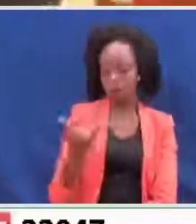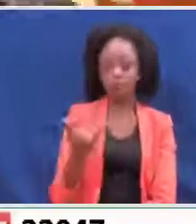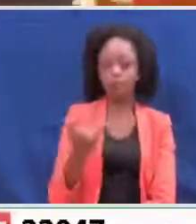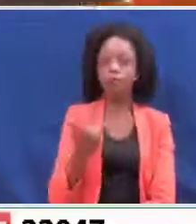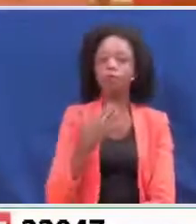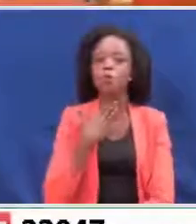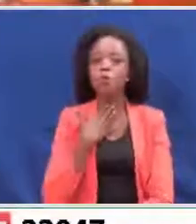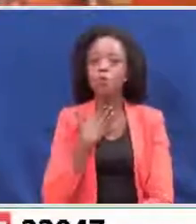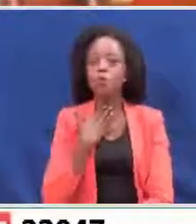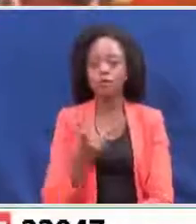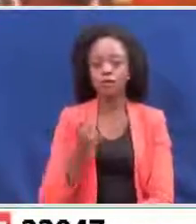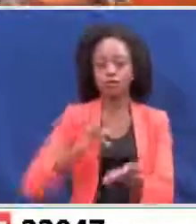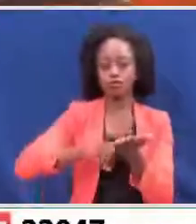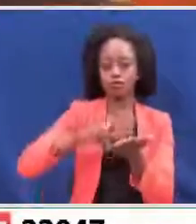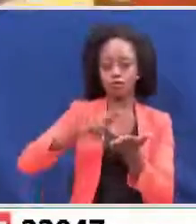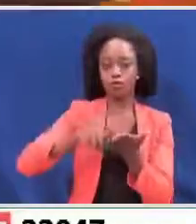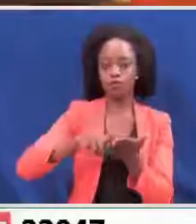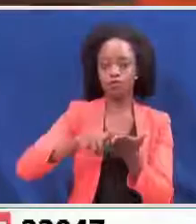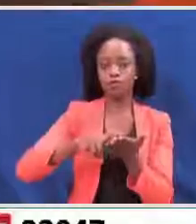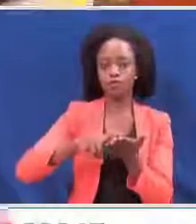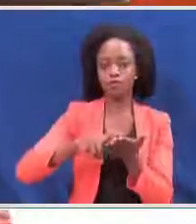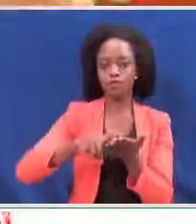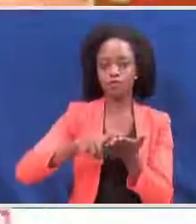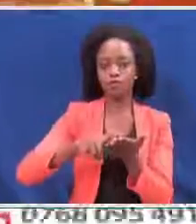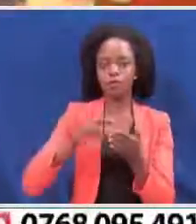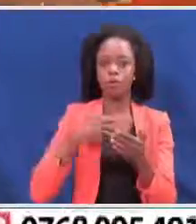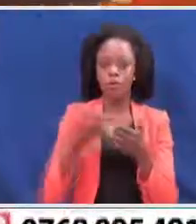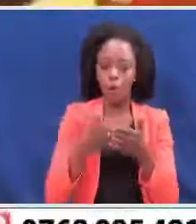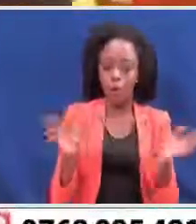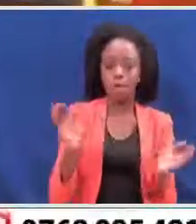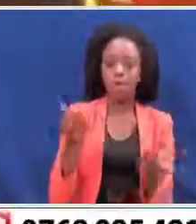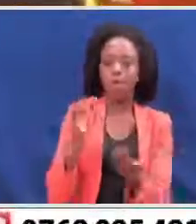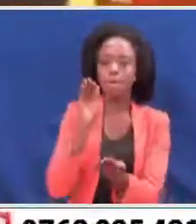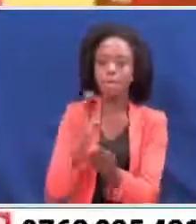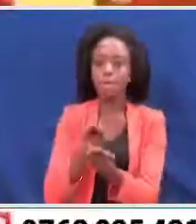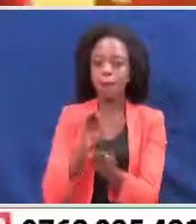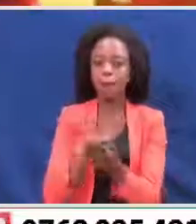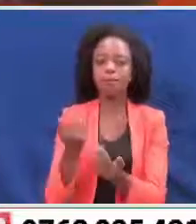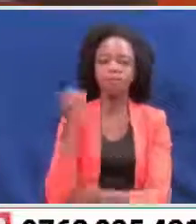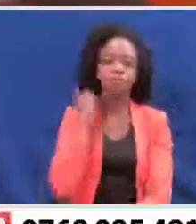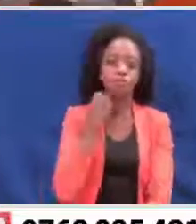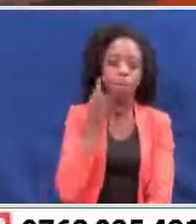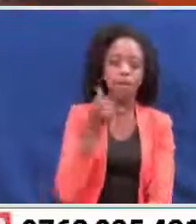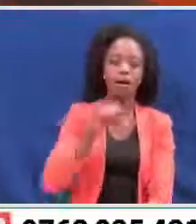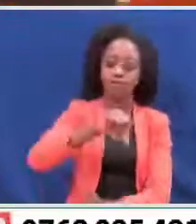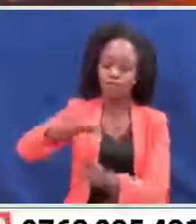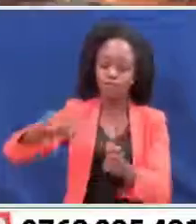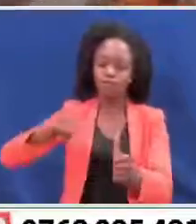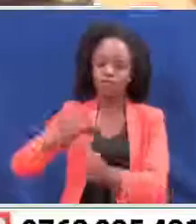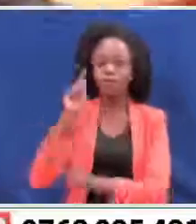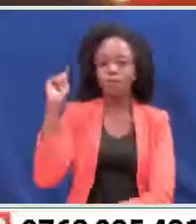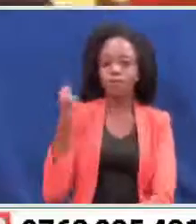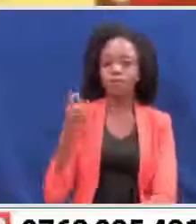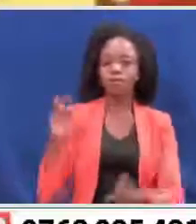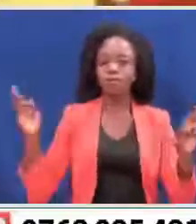use state resources. Anataka Uhuru amfungulie central bank, atoe pesa, azunguke Kenya, afanye